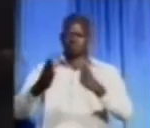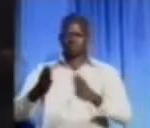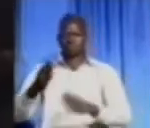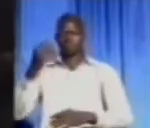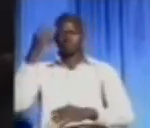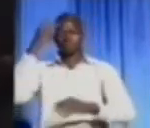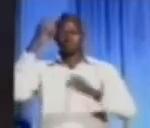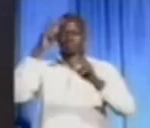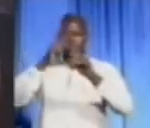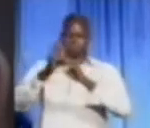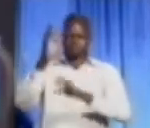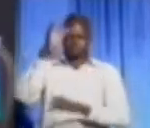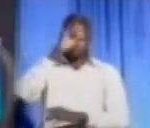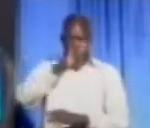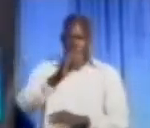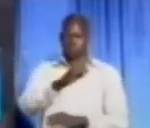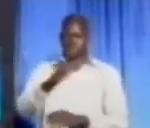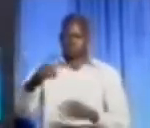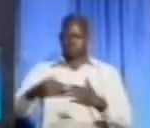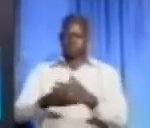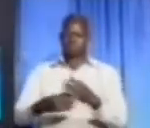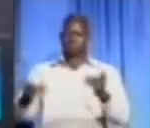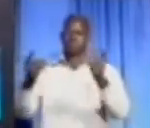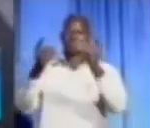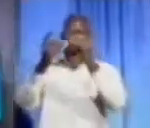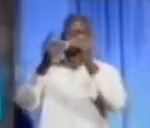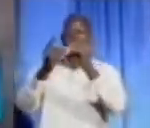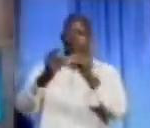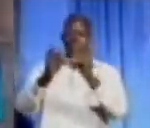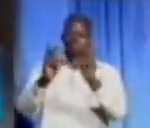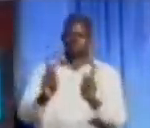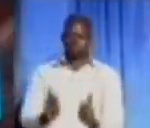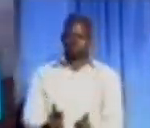des 102 nouveaux diplômés. Ces derniers n'en demandent pas mieux